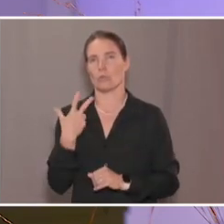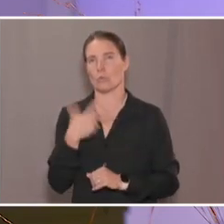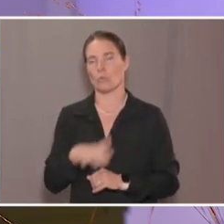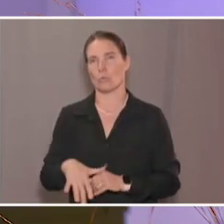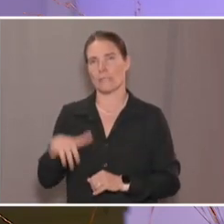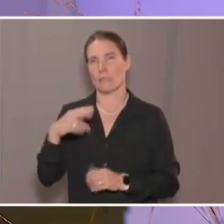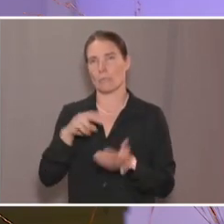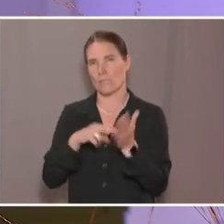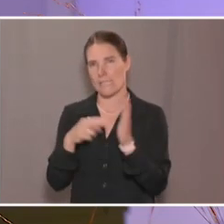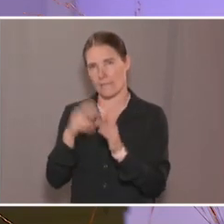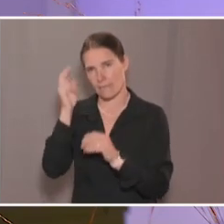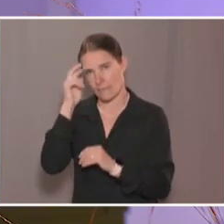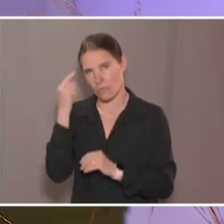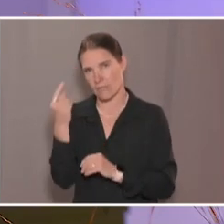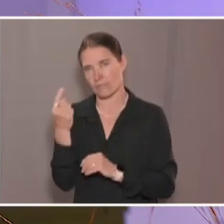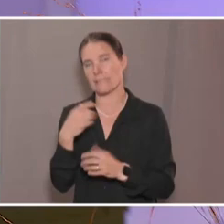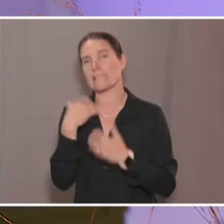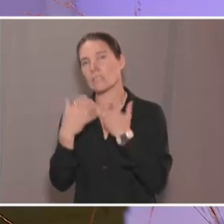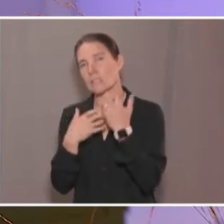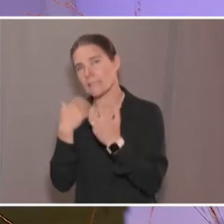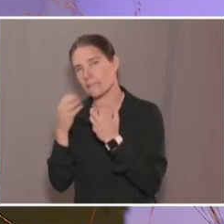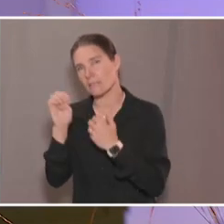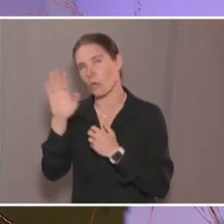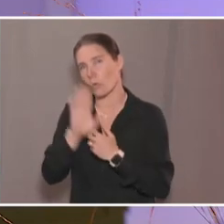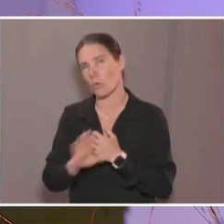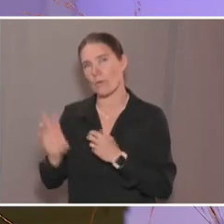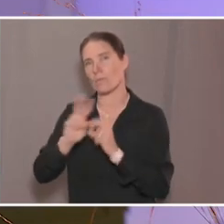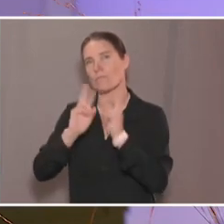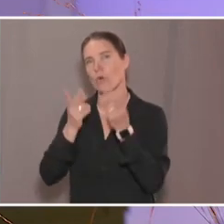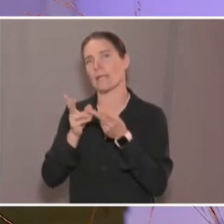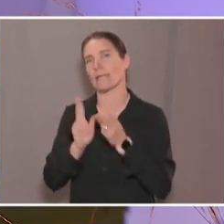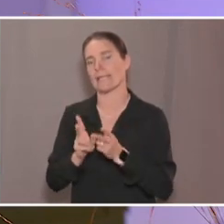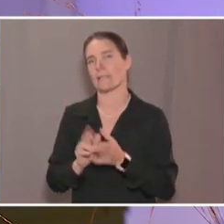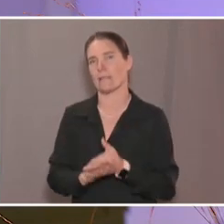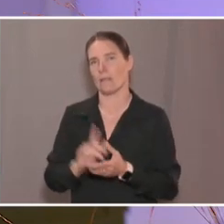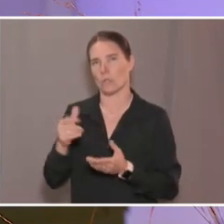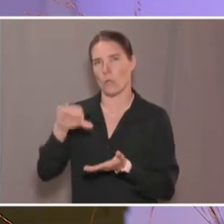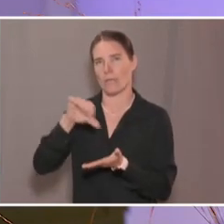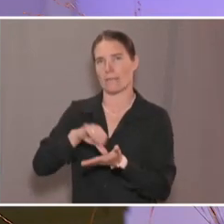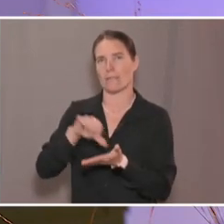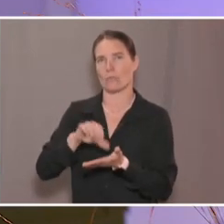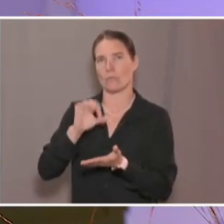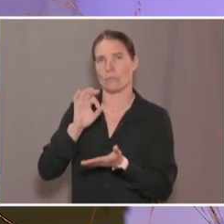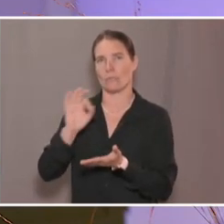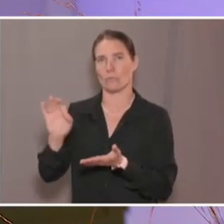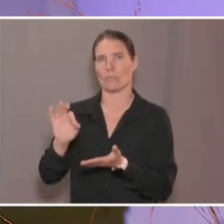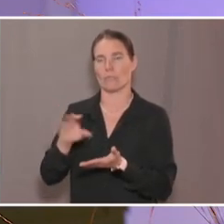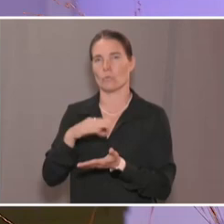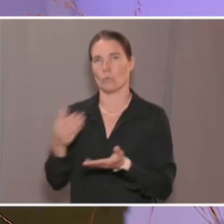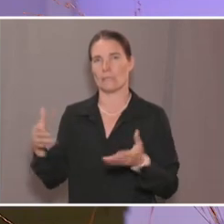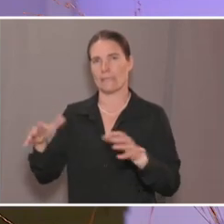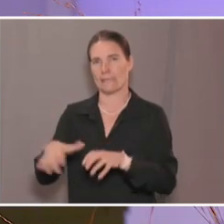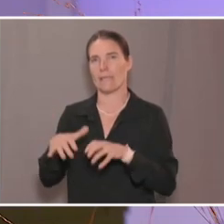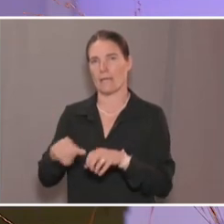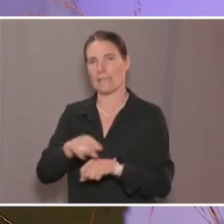die Politikwissenschaft, die Geschichte, das Europa- und Völkerrecht sowie das Zentrum für Methodenlehre. Ihnen